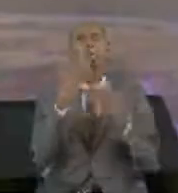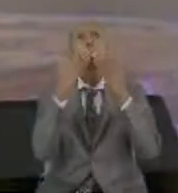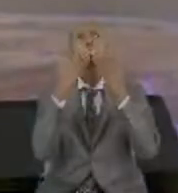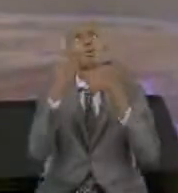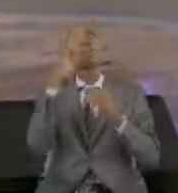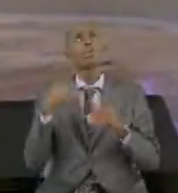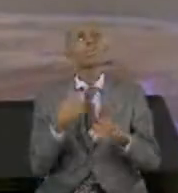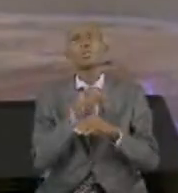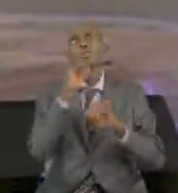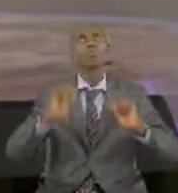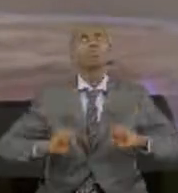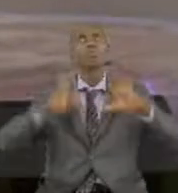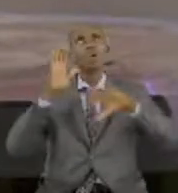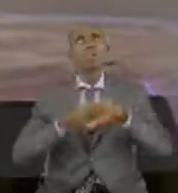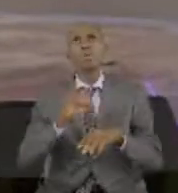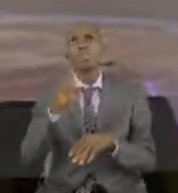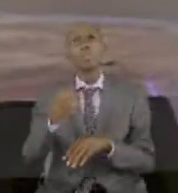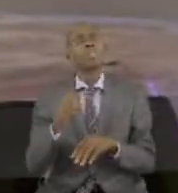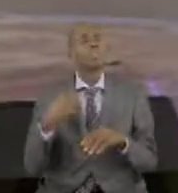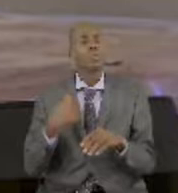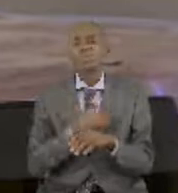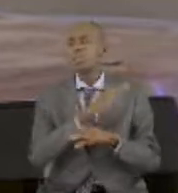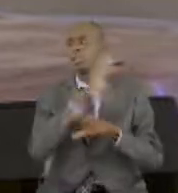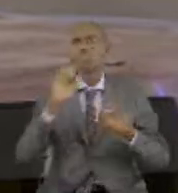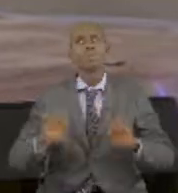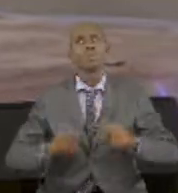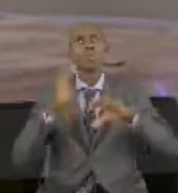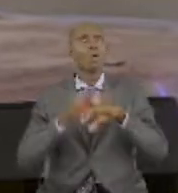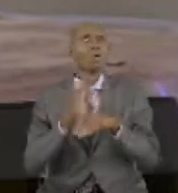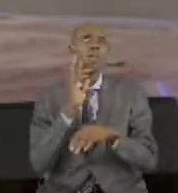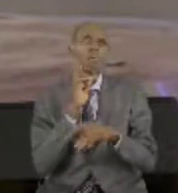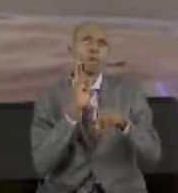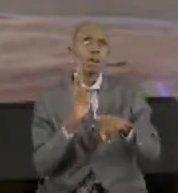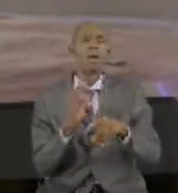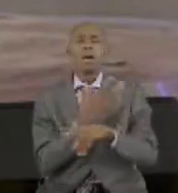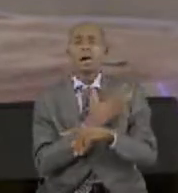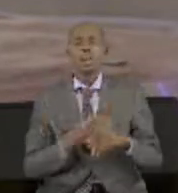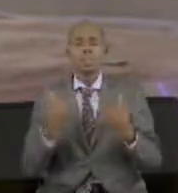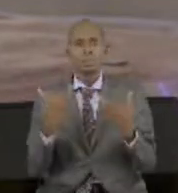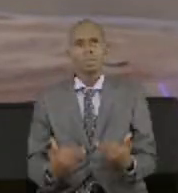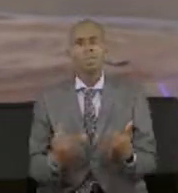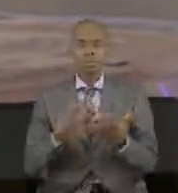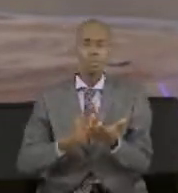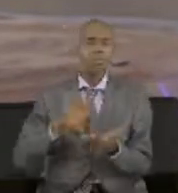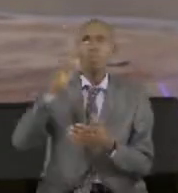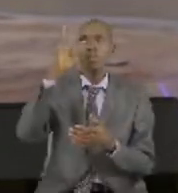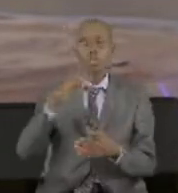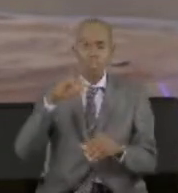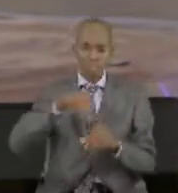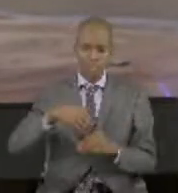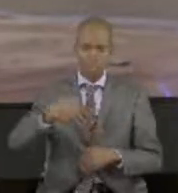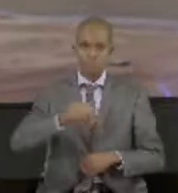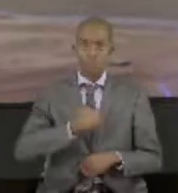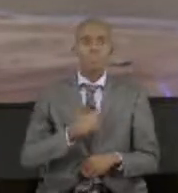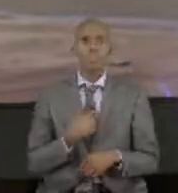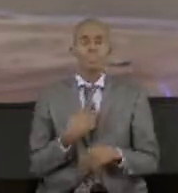merci, qu'on n'a pas abandonné, Dieu merci qu'on n'était pas découragé. Et elle glorifiait Dieu à mon sujet.